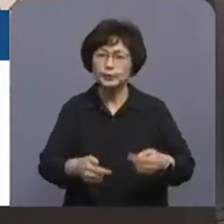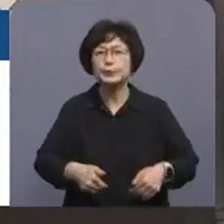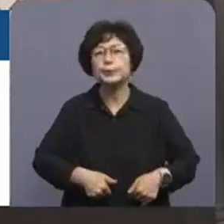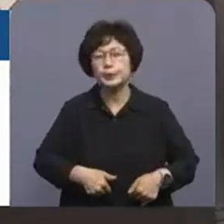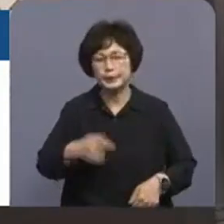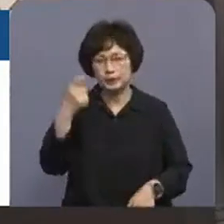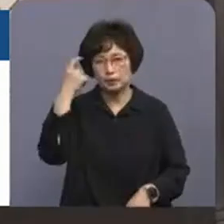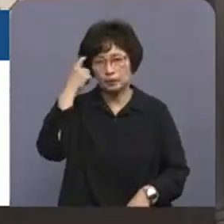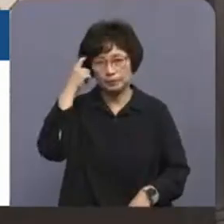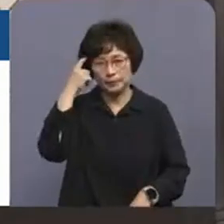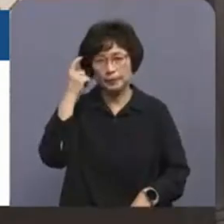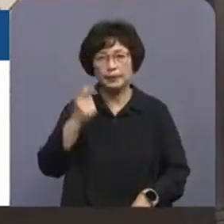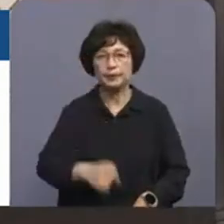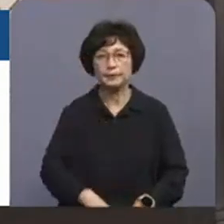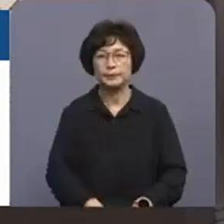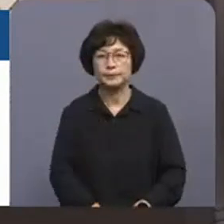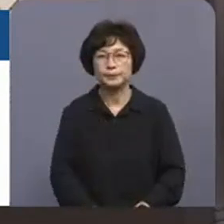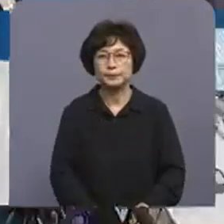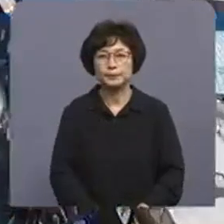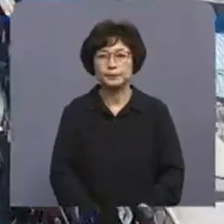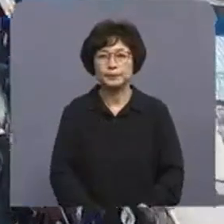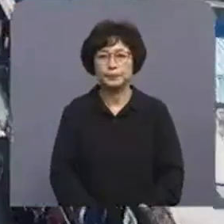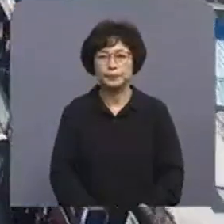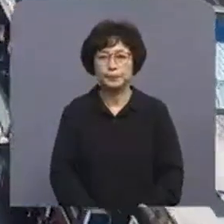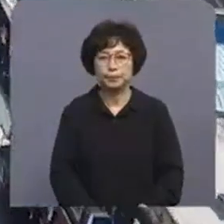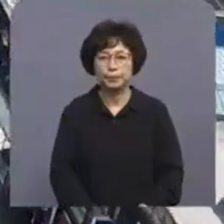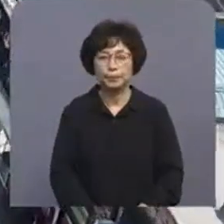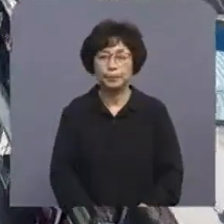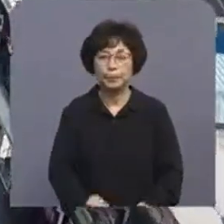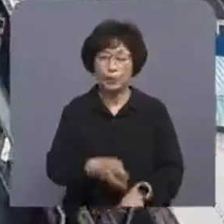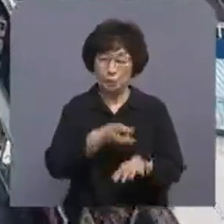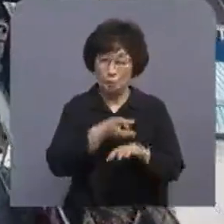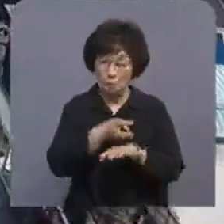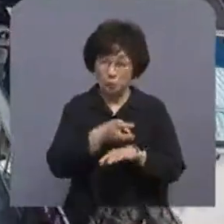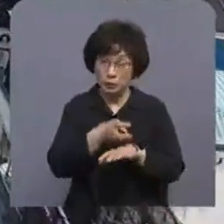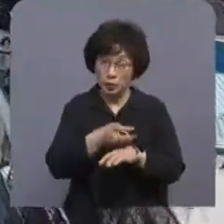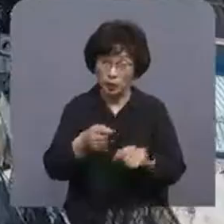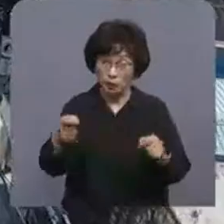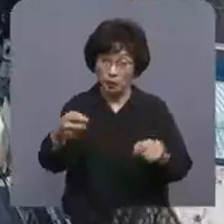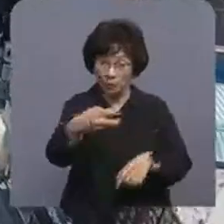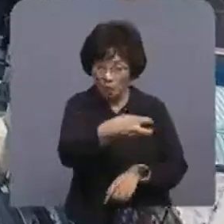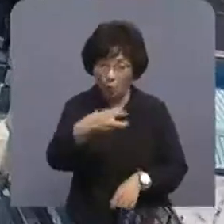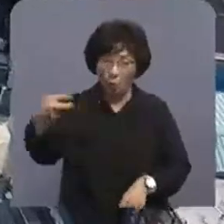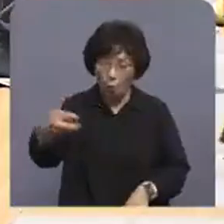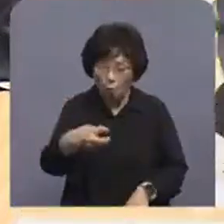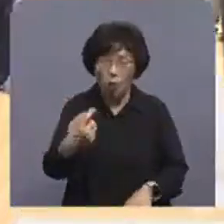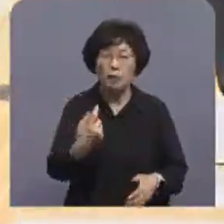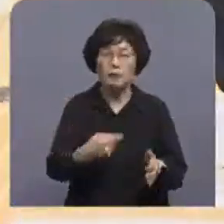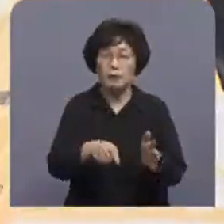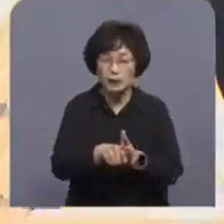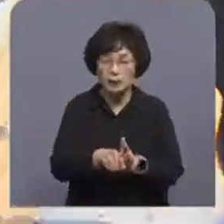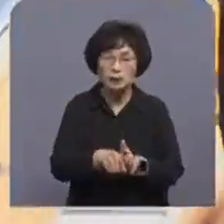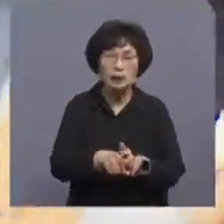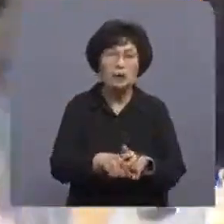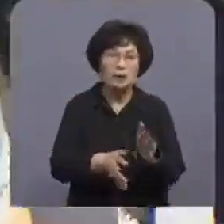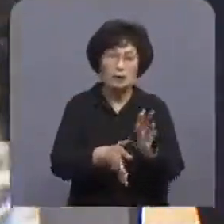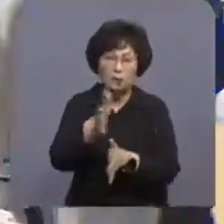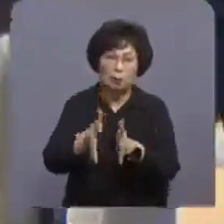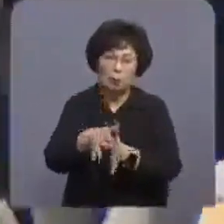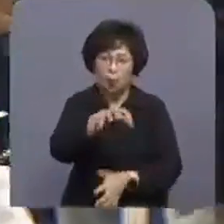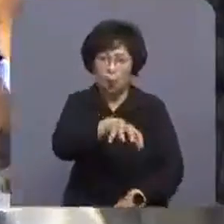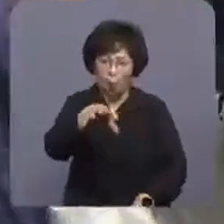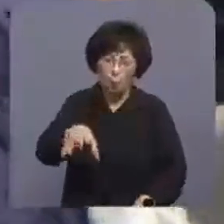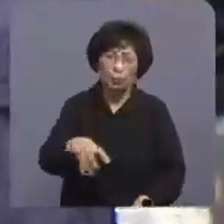저희는 좀꼭 필요하다고 생각을 합니다. 그러기 위해선 도심 곳곳에 대중교통으로 쉽게 갈아탈 수